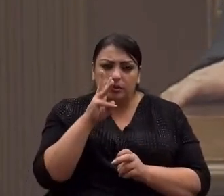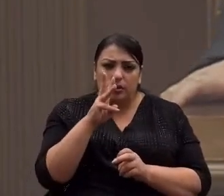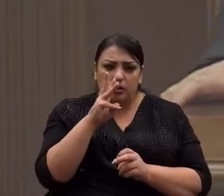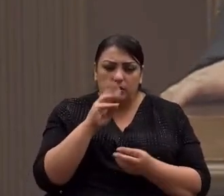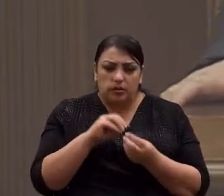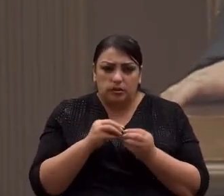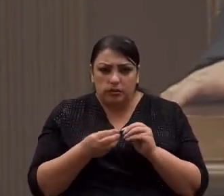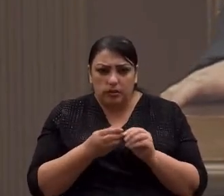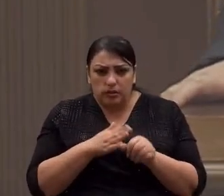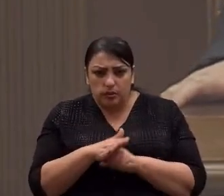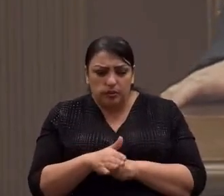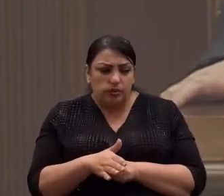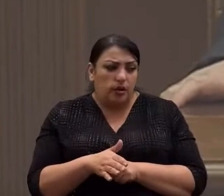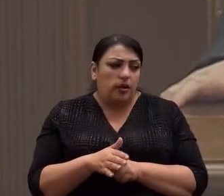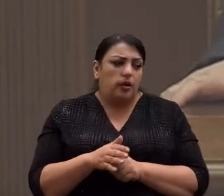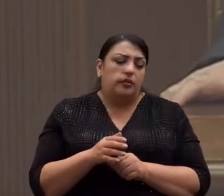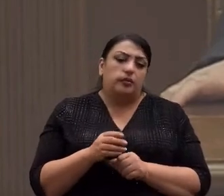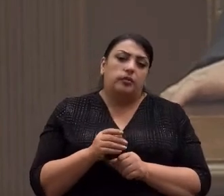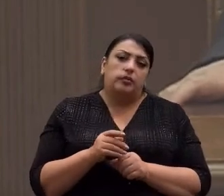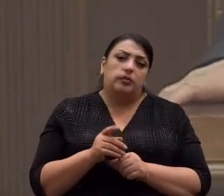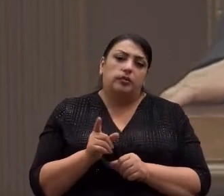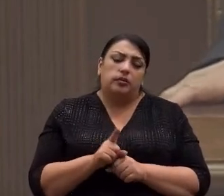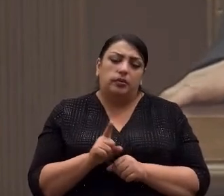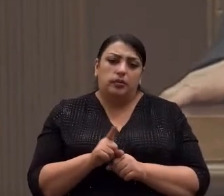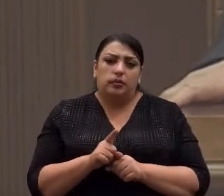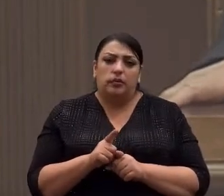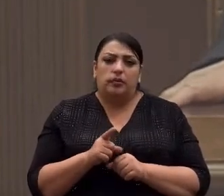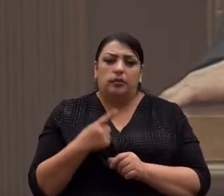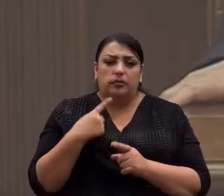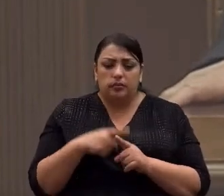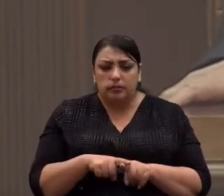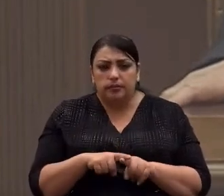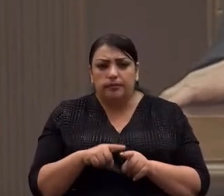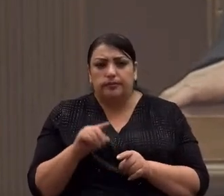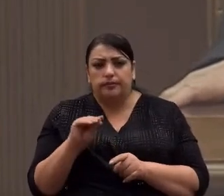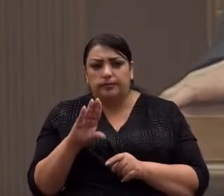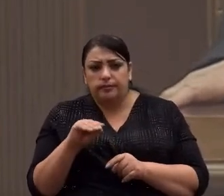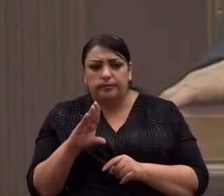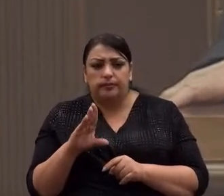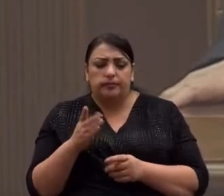խնդիրը լուծվում, նաև ուժային թե աշխատավարձերի ատեստացիա։